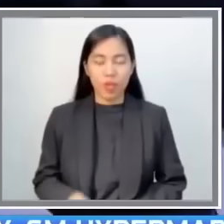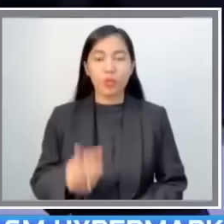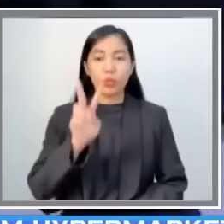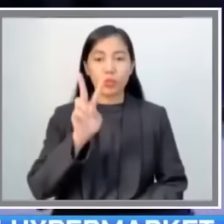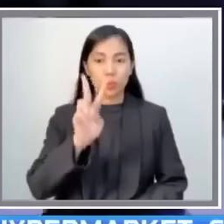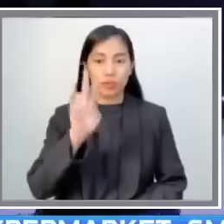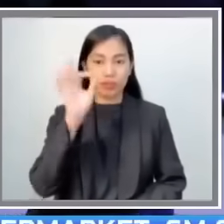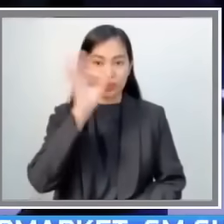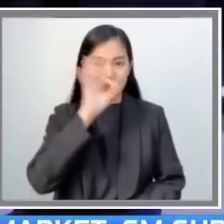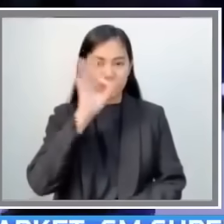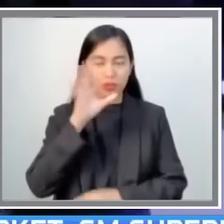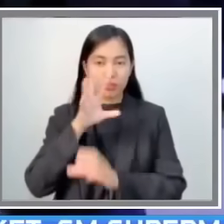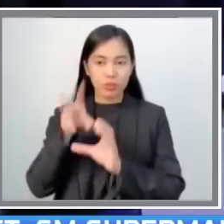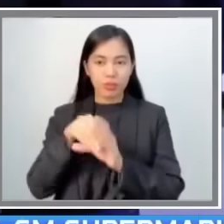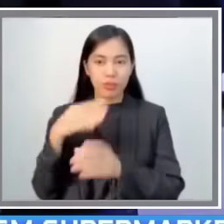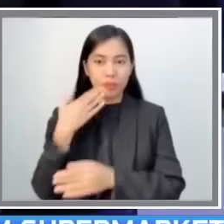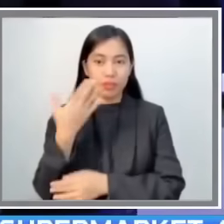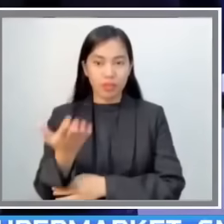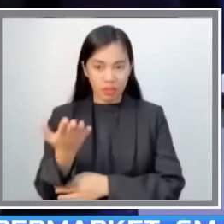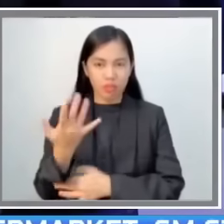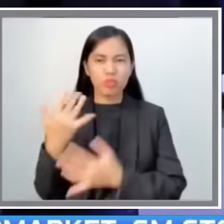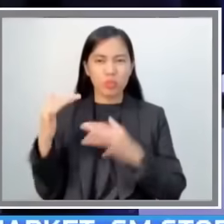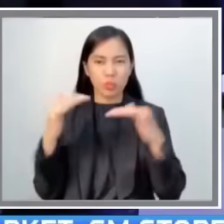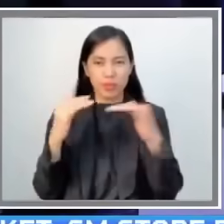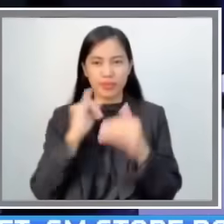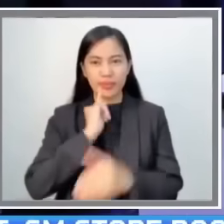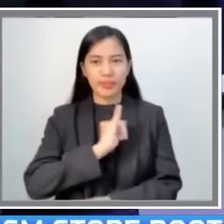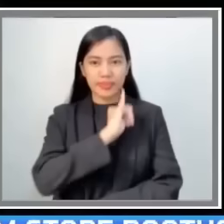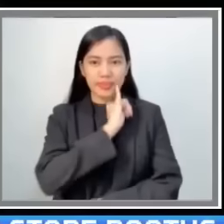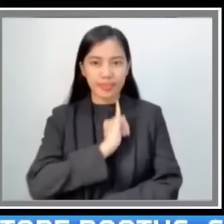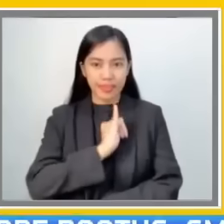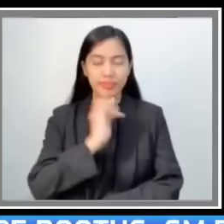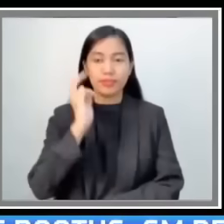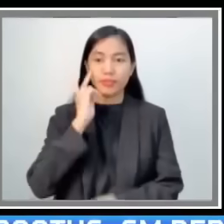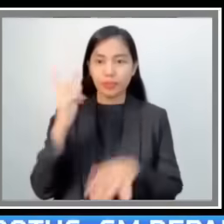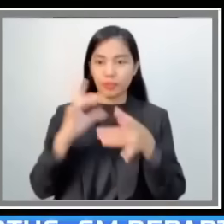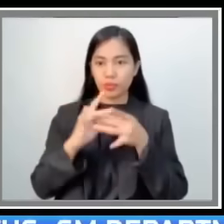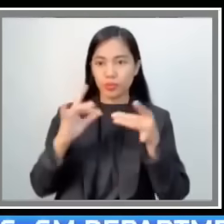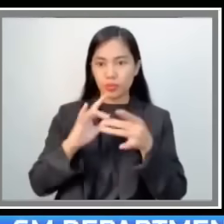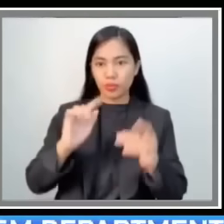pag-atake ng ibang grupo. Balita hatid ni John Consulta.